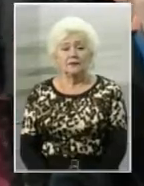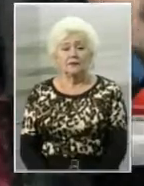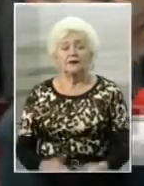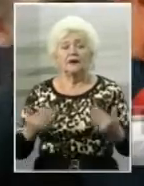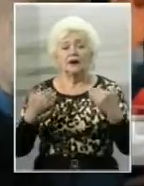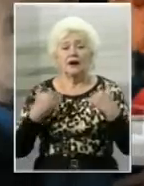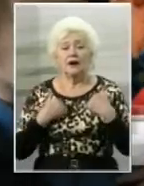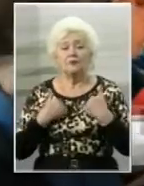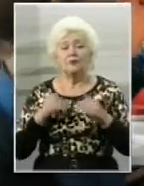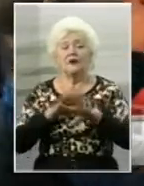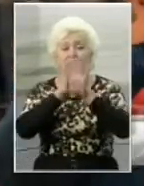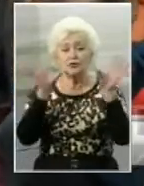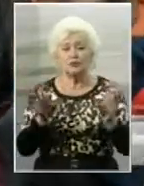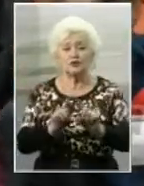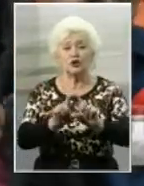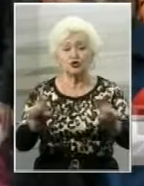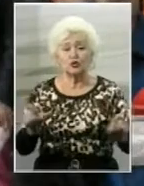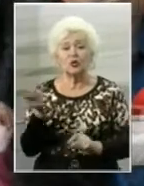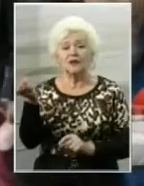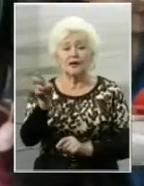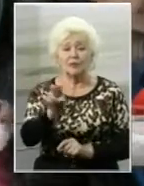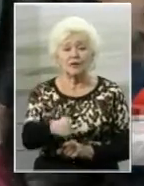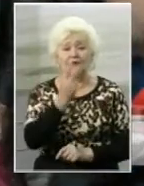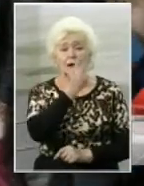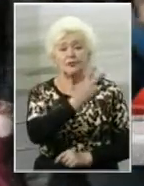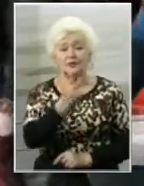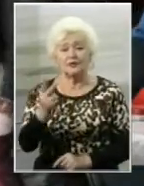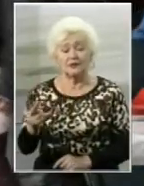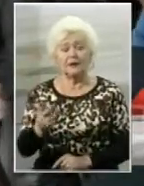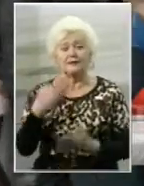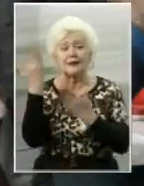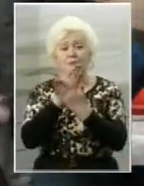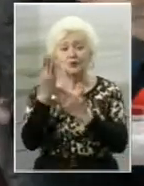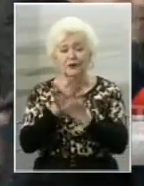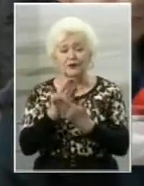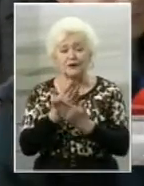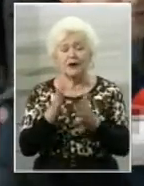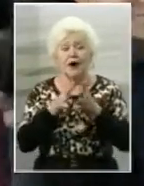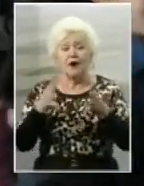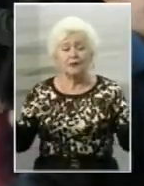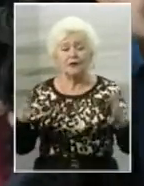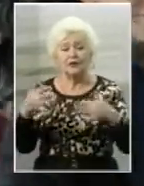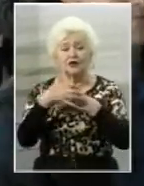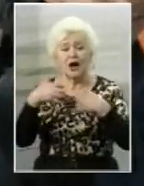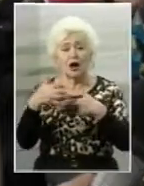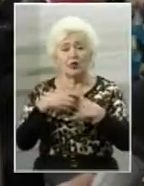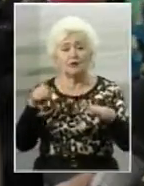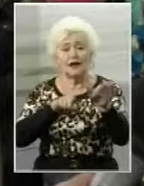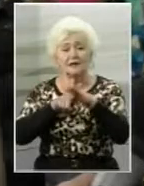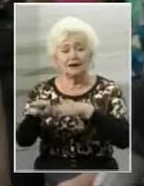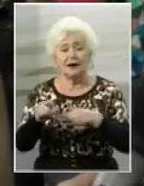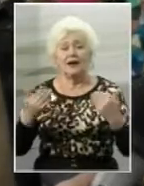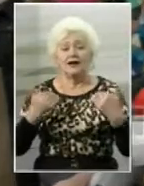Ми зі школою прийшли подивитися мультфільм «Велика котяча втеча».